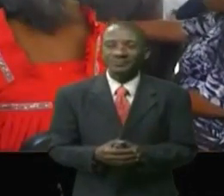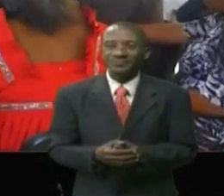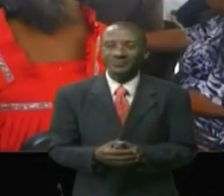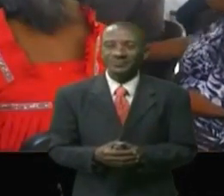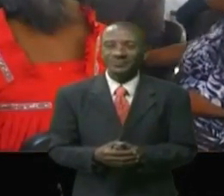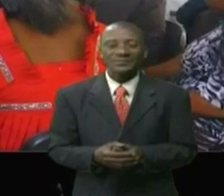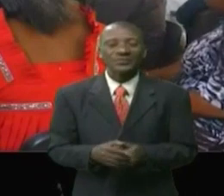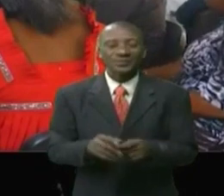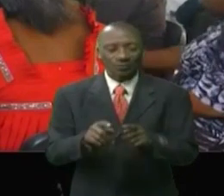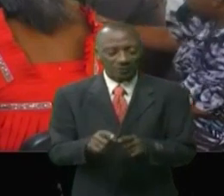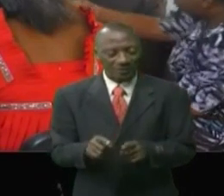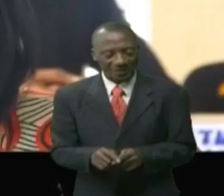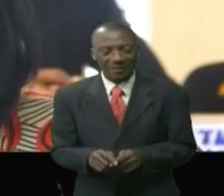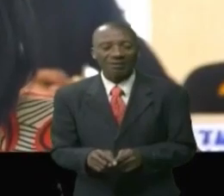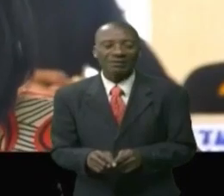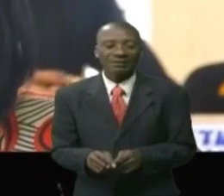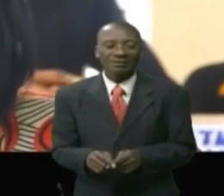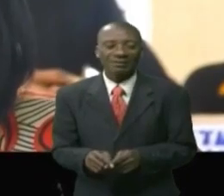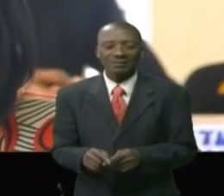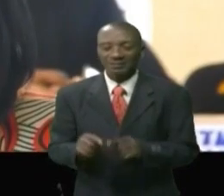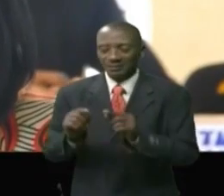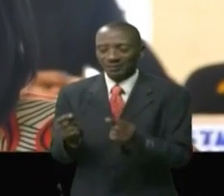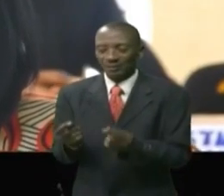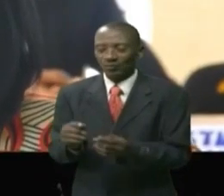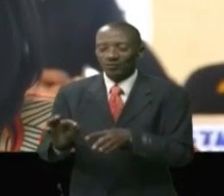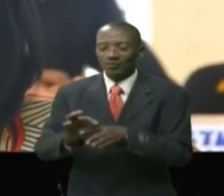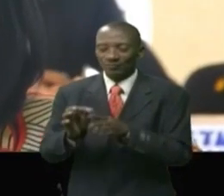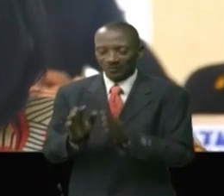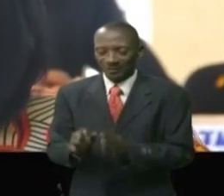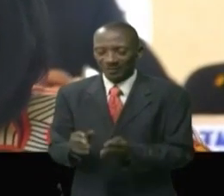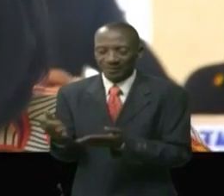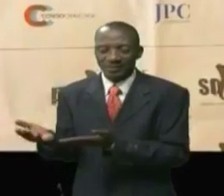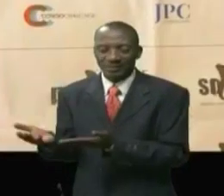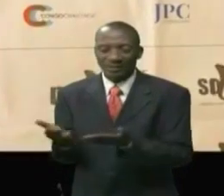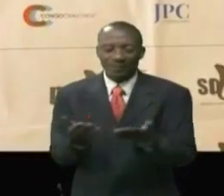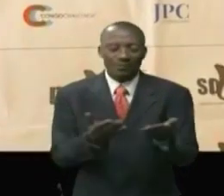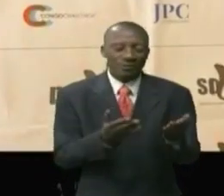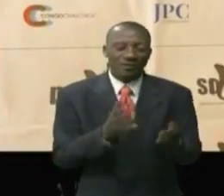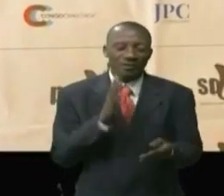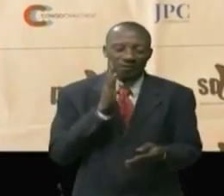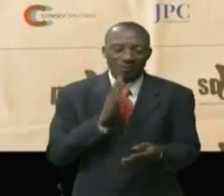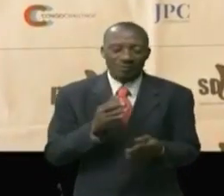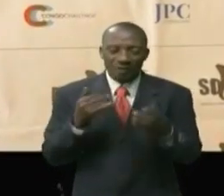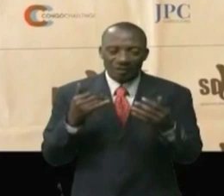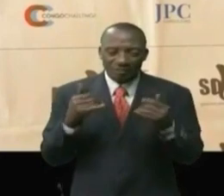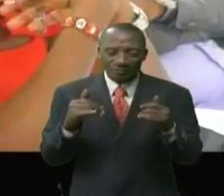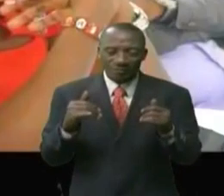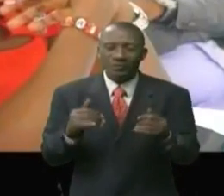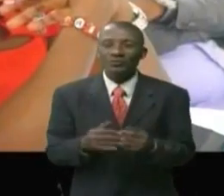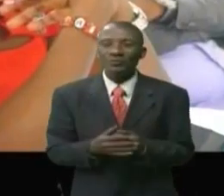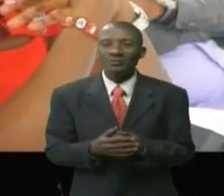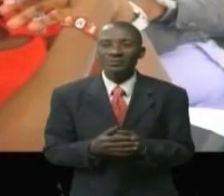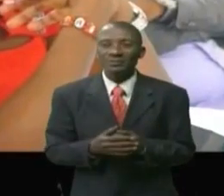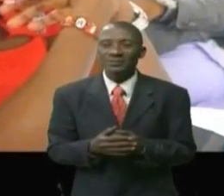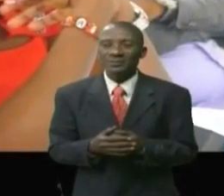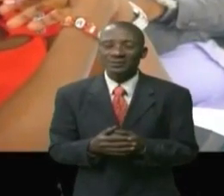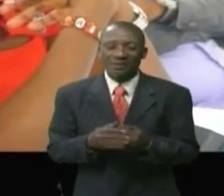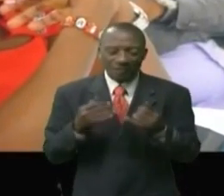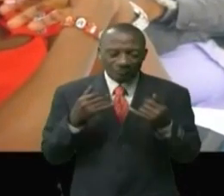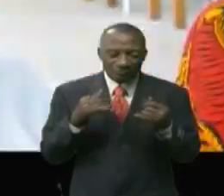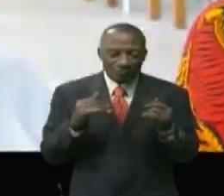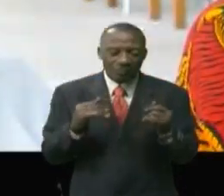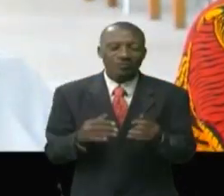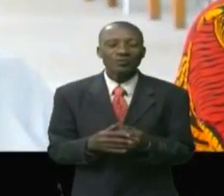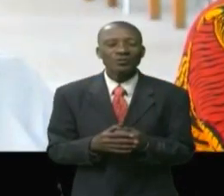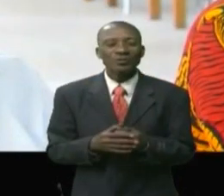informations clés si une entreprise a la mauvaise information euh concernant la fiscalité peut créer l'échec